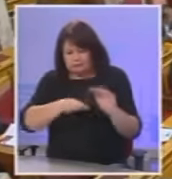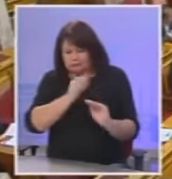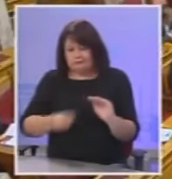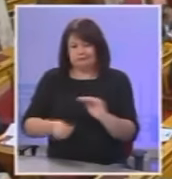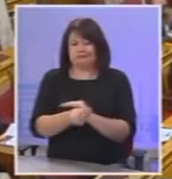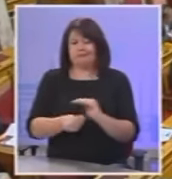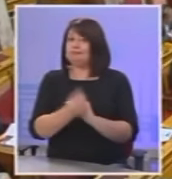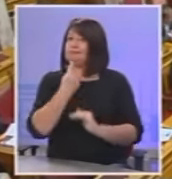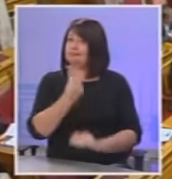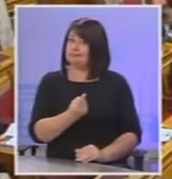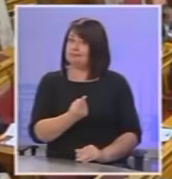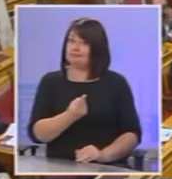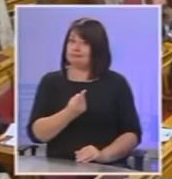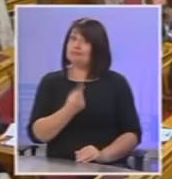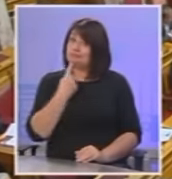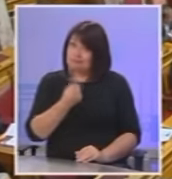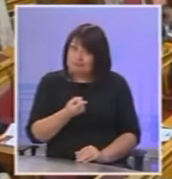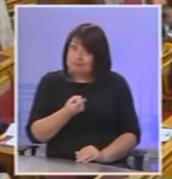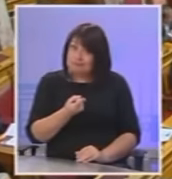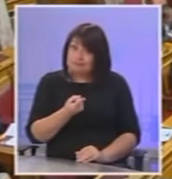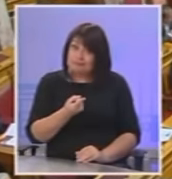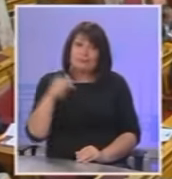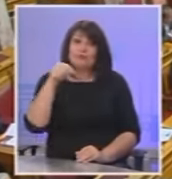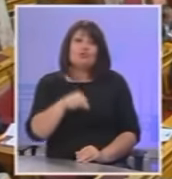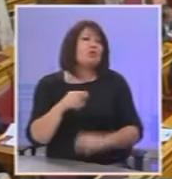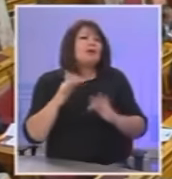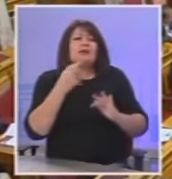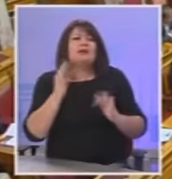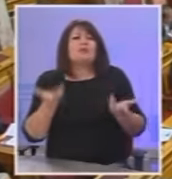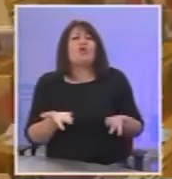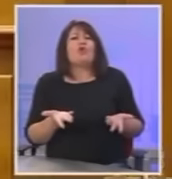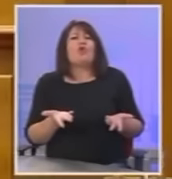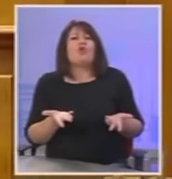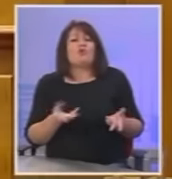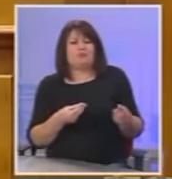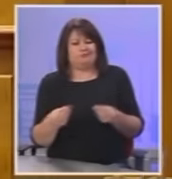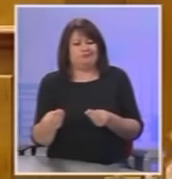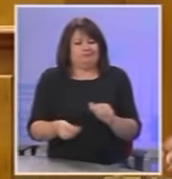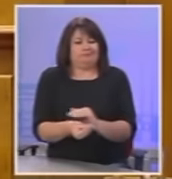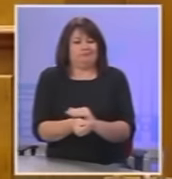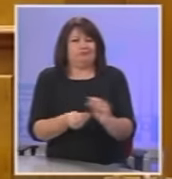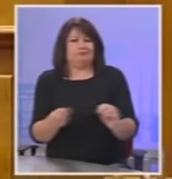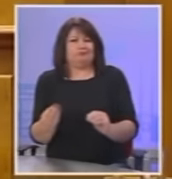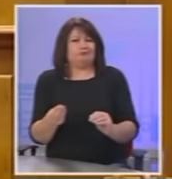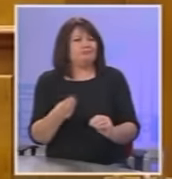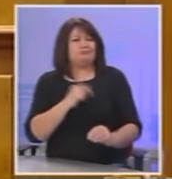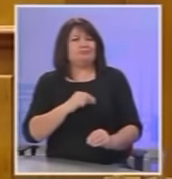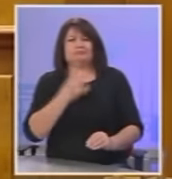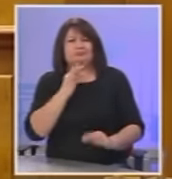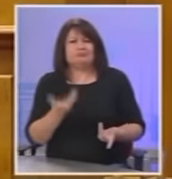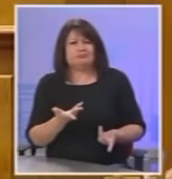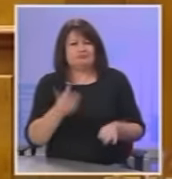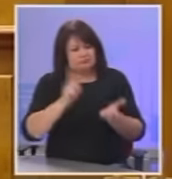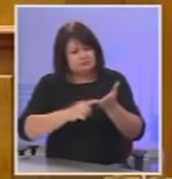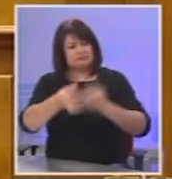το είχαμε αφήσει στο παρελθόν. Και γιατί τροφοδοτείτε με αυτή τη διάταξη τη συναλλαγή? Τι υπηρετεί, κύριε Υπουργέ, αυτό? Οφείλετε